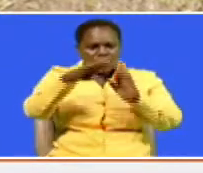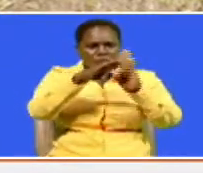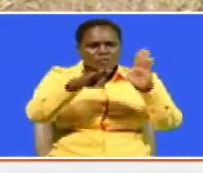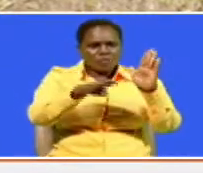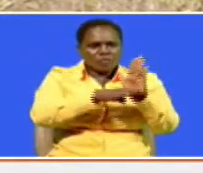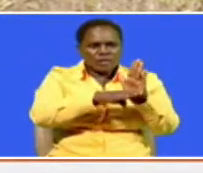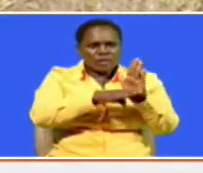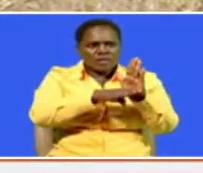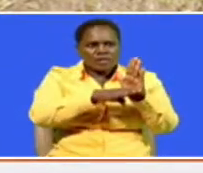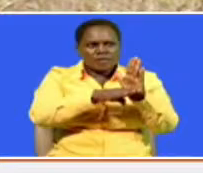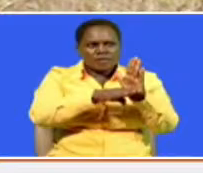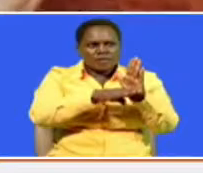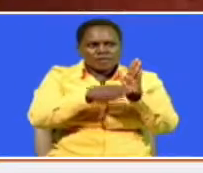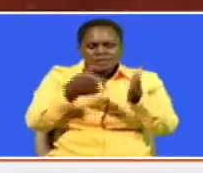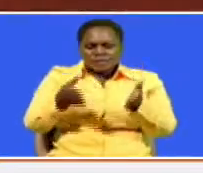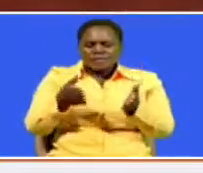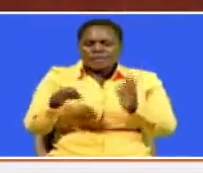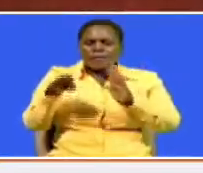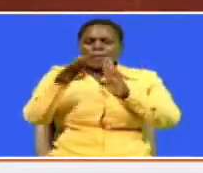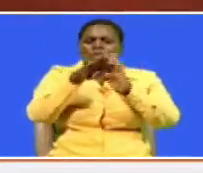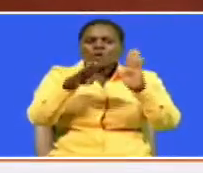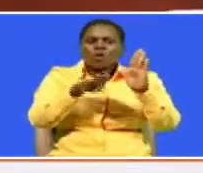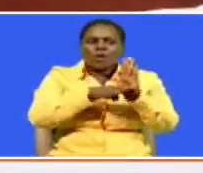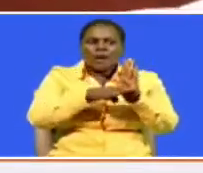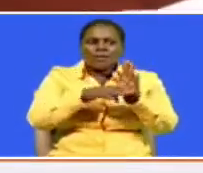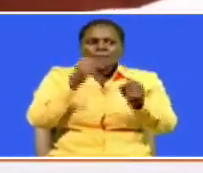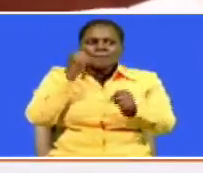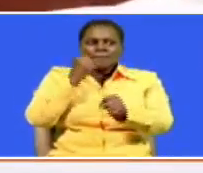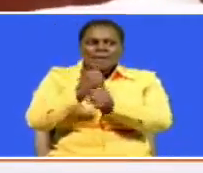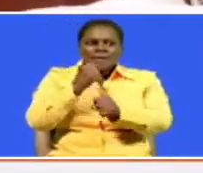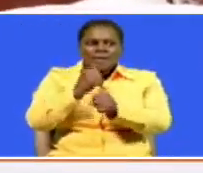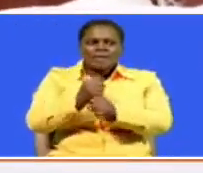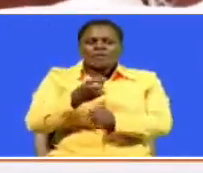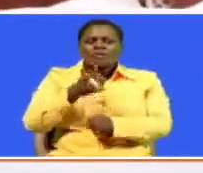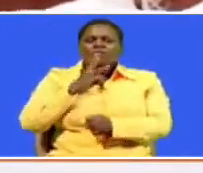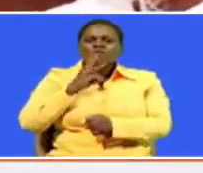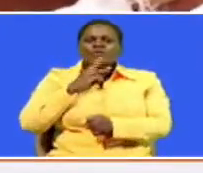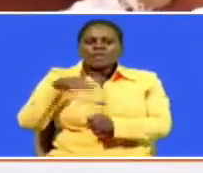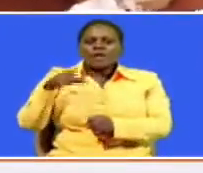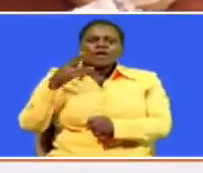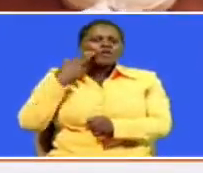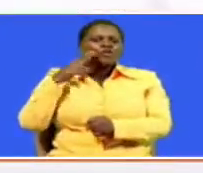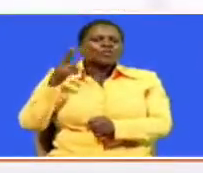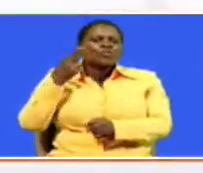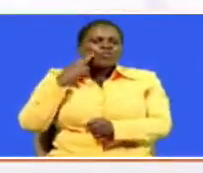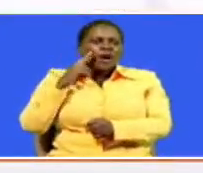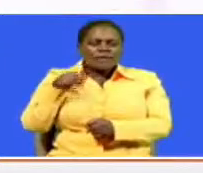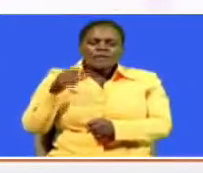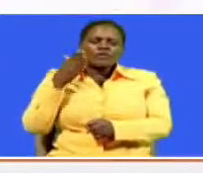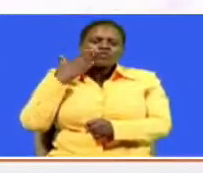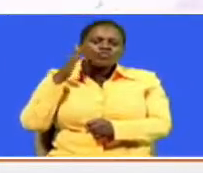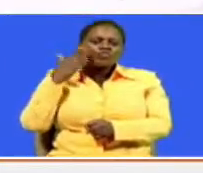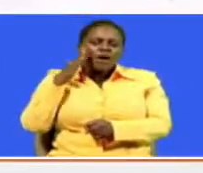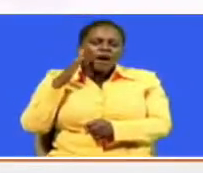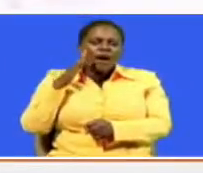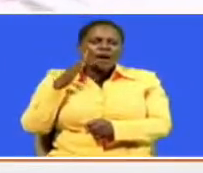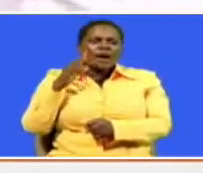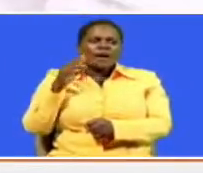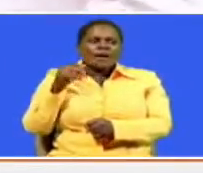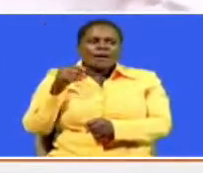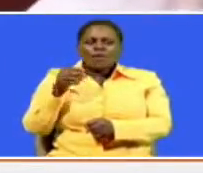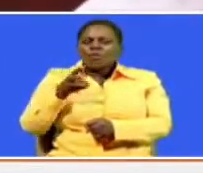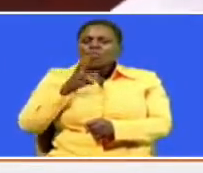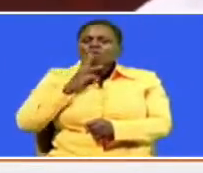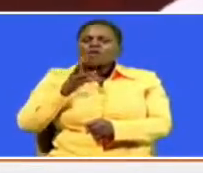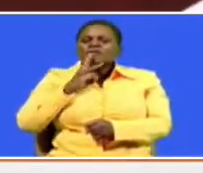colony feeding. Colony feeding ni ile program yetu tunatengeneza water syrup. Sugar syrup, I mean. So hiyo sugar syrup, unachukua tu